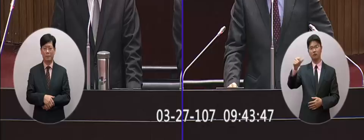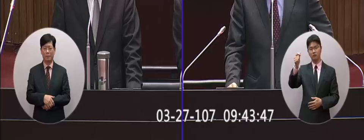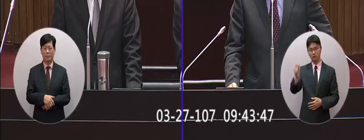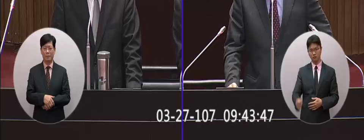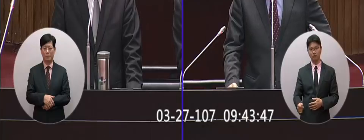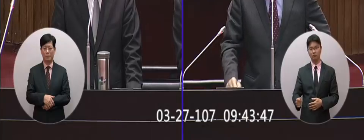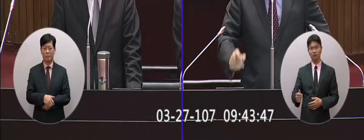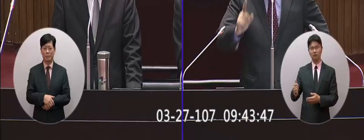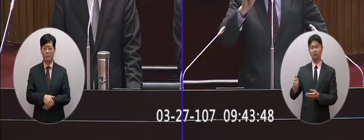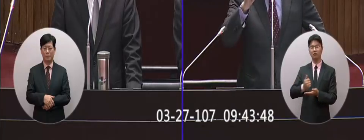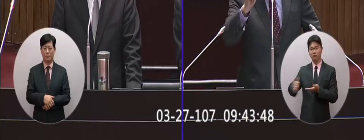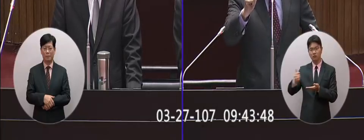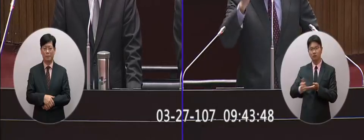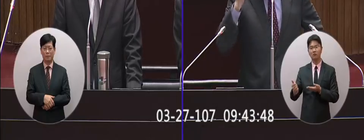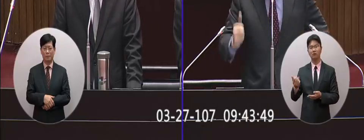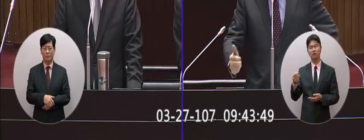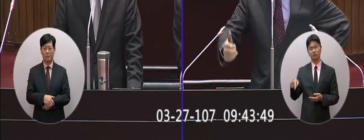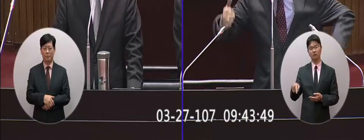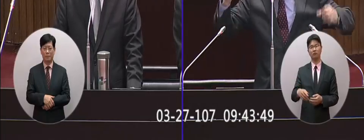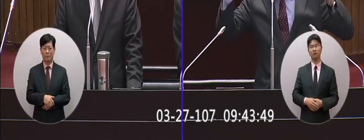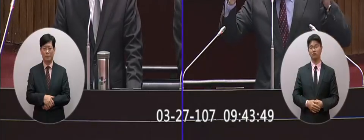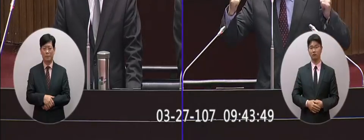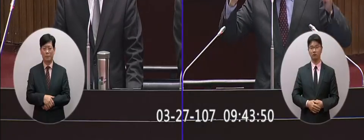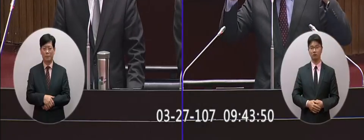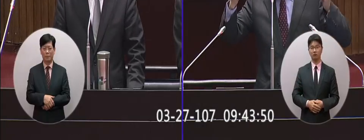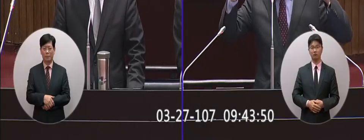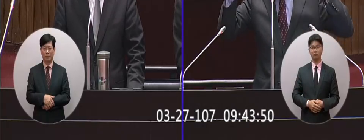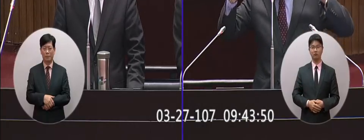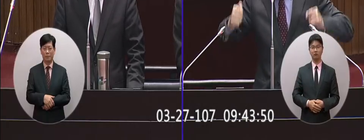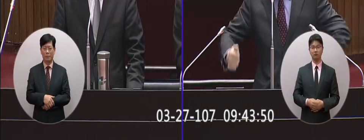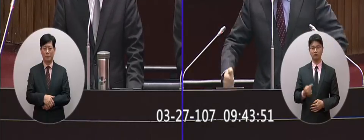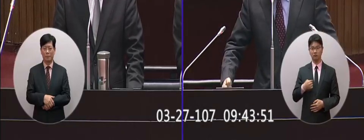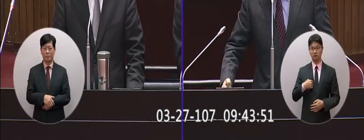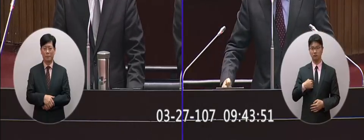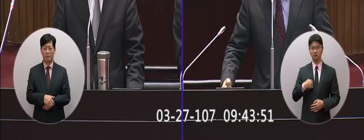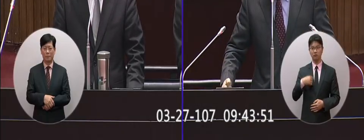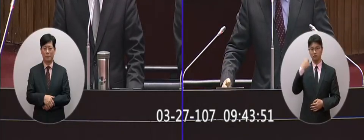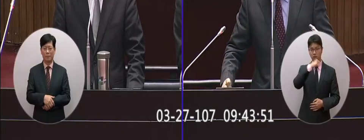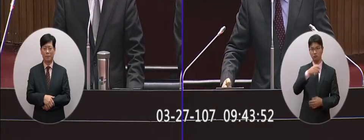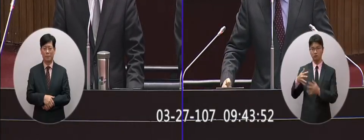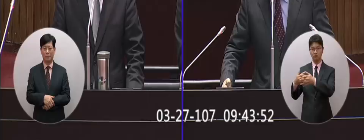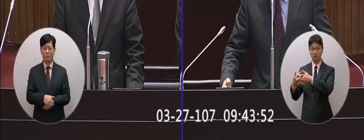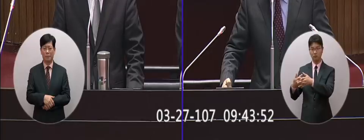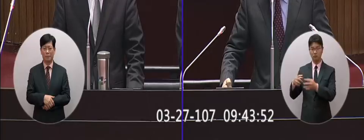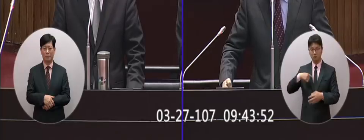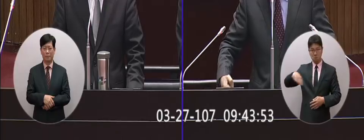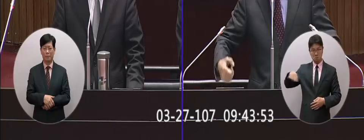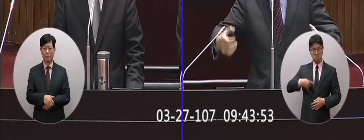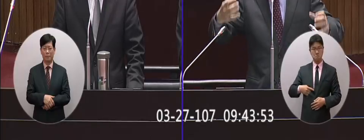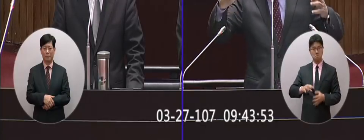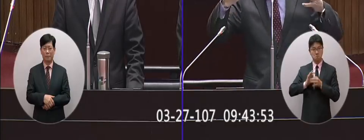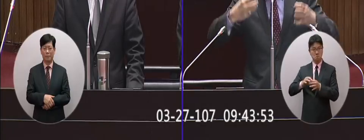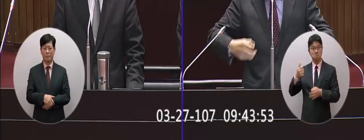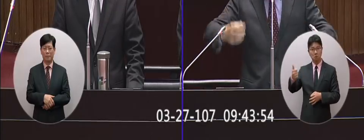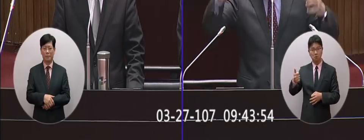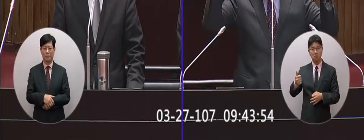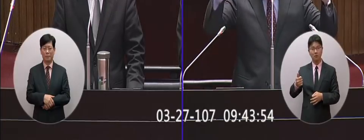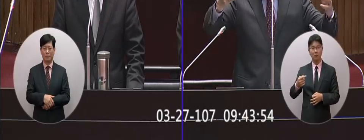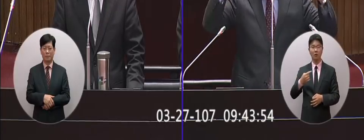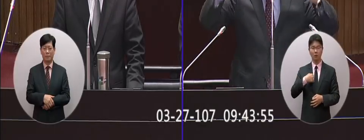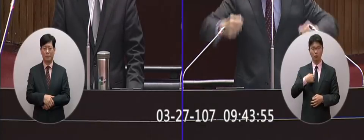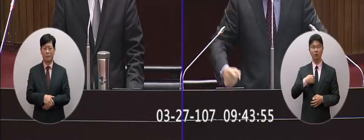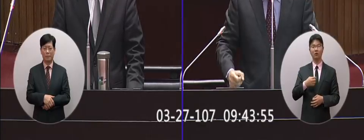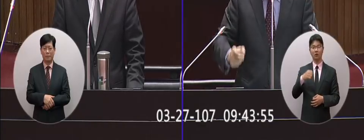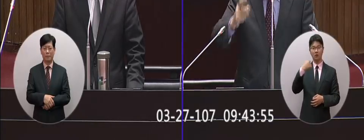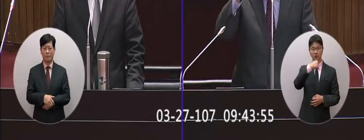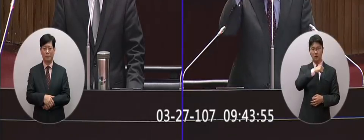差，啊！你现在主要在讲，我们两边关系，美国跟我们关系非常好，台湾是他